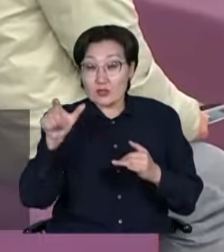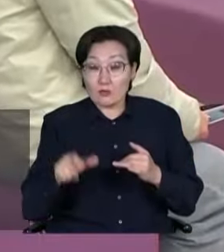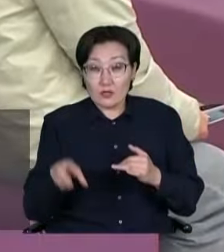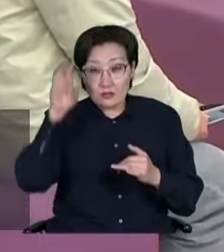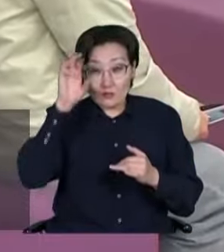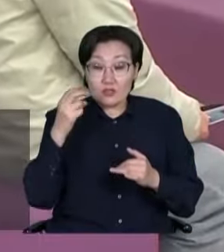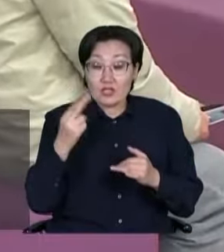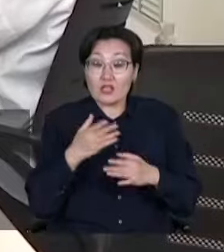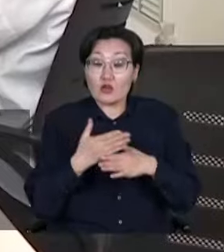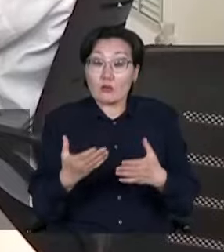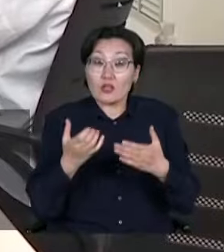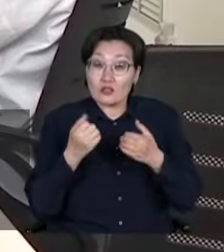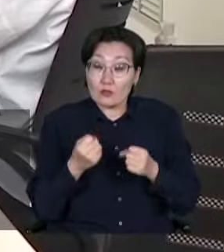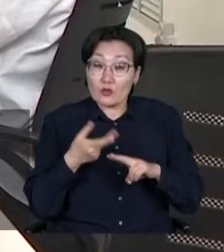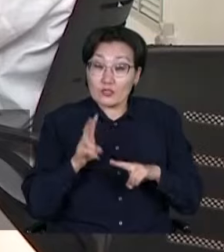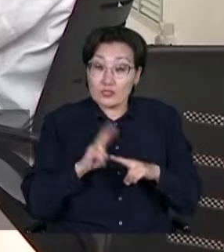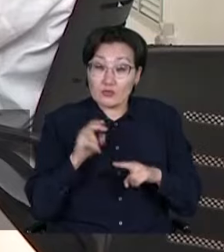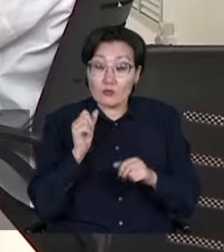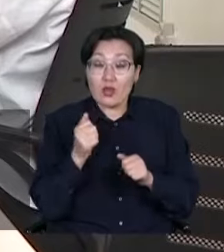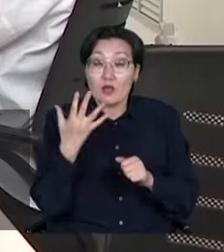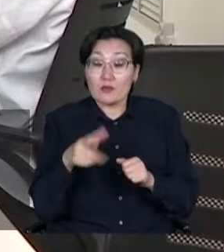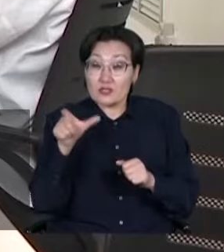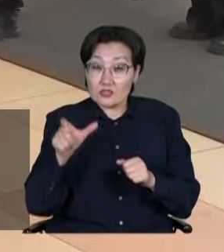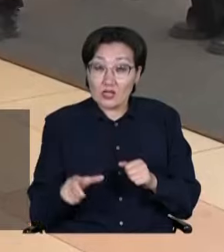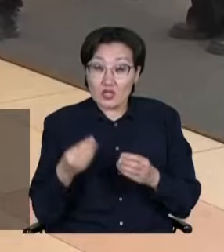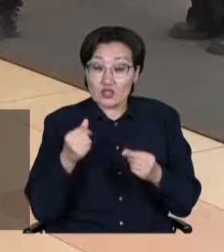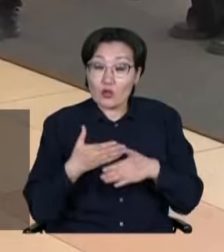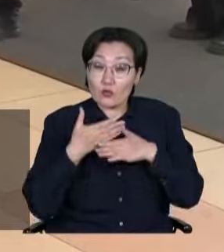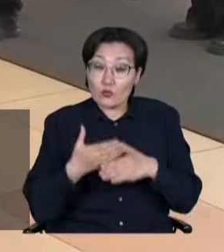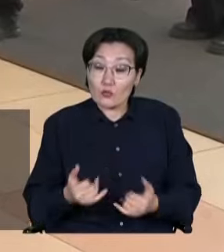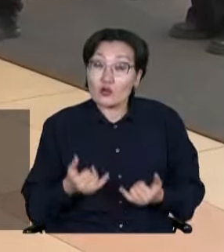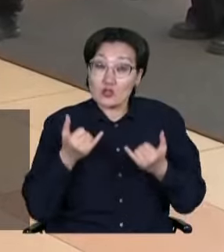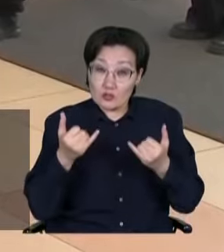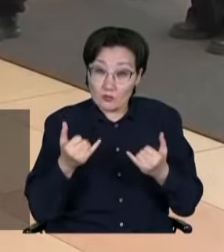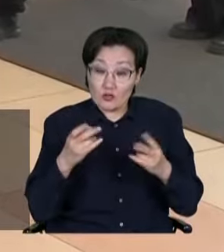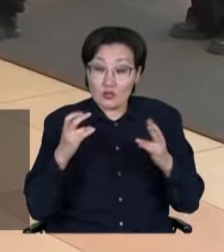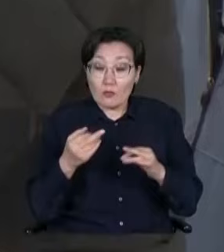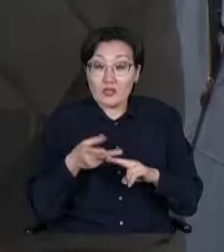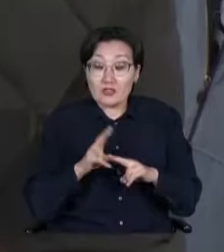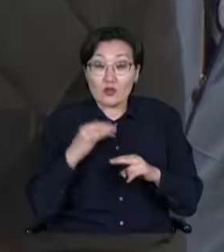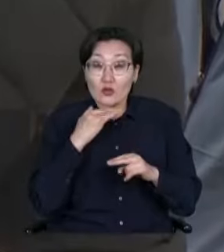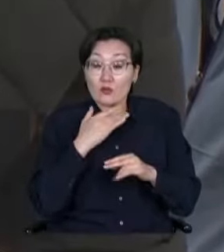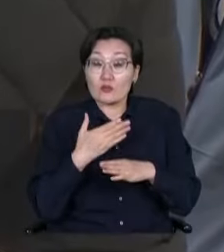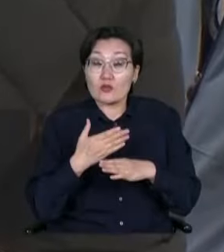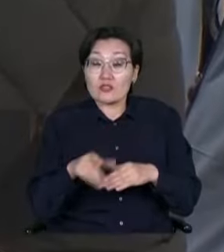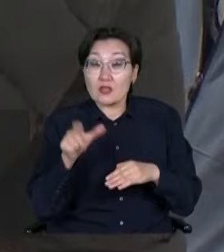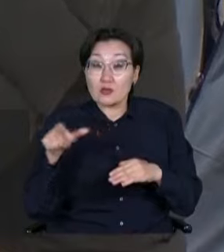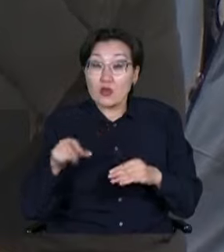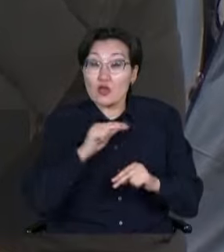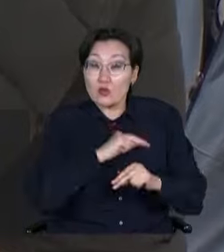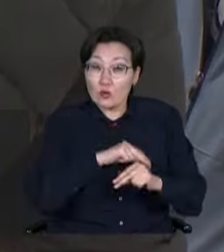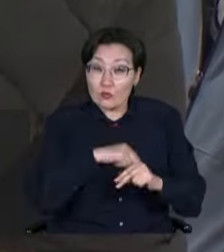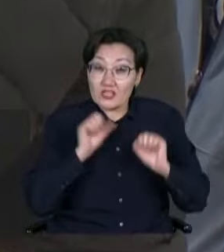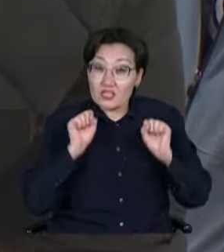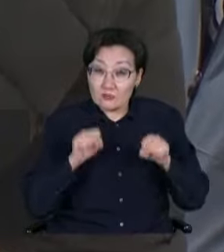мемлекеттен әлеуметтік көмек алып отыр. Бұл дегеніміз әрбір 5-ші тұрғынға қаржылай қолдау көрсетіледі. Алайда соның басым көпшілігі еңбекке